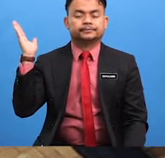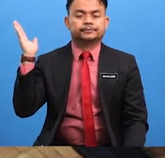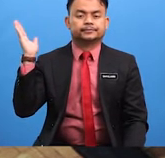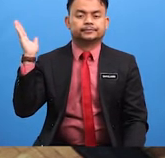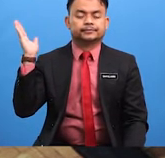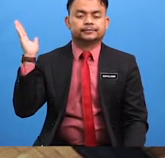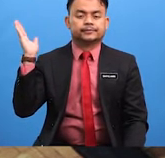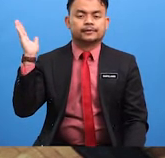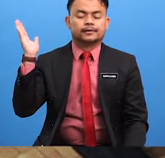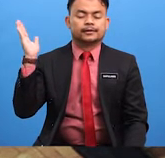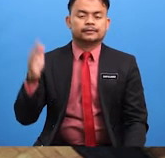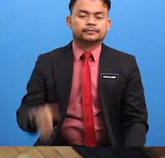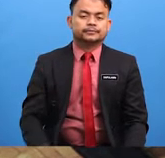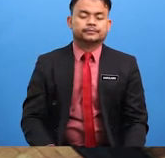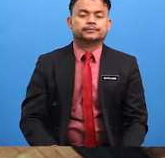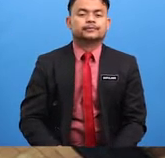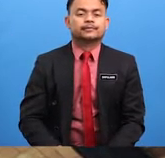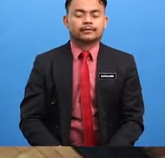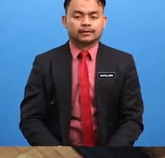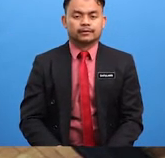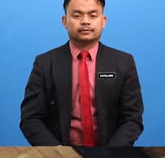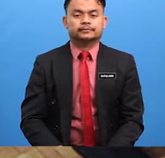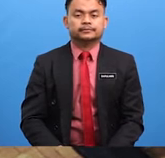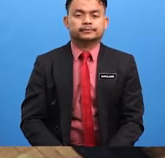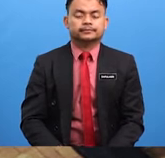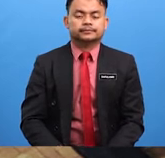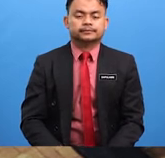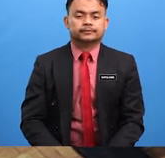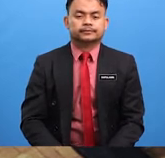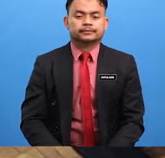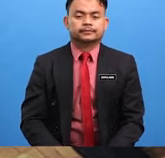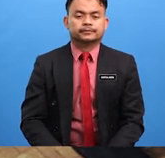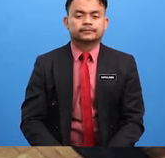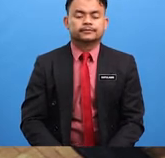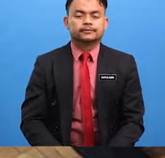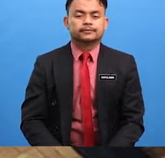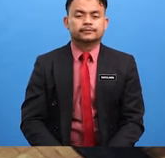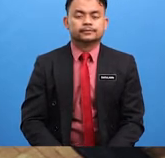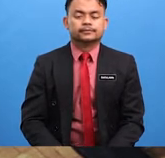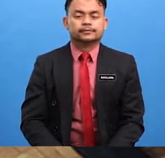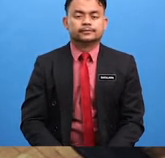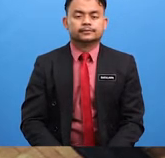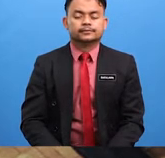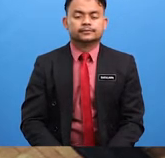yang tajam digunakan dalam proses ini. Lebihan atau baki bilah anyaman dipotong supaya hasil